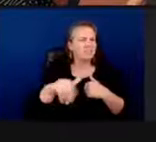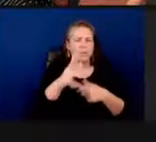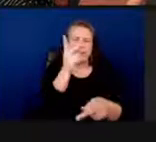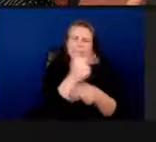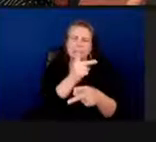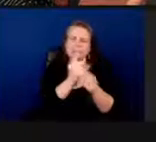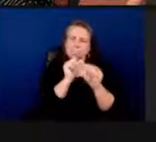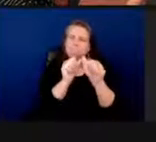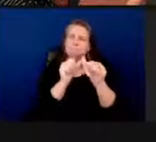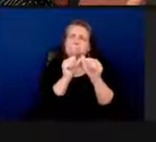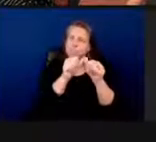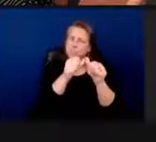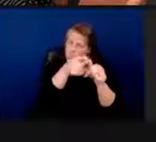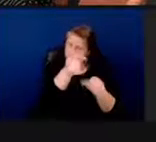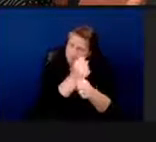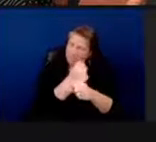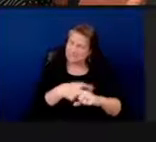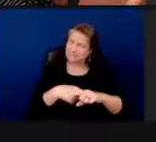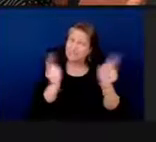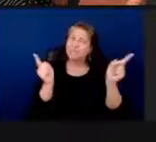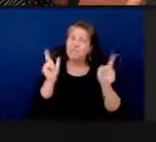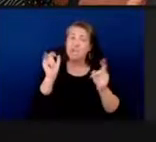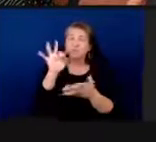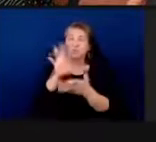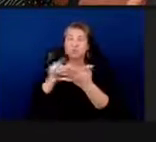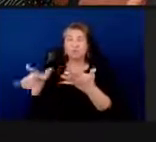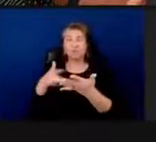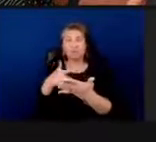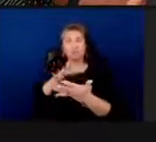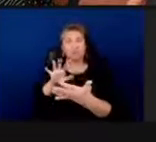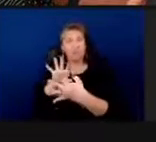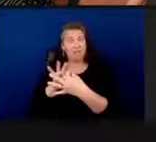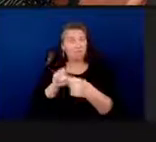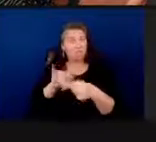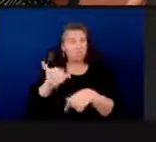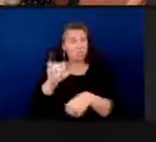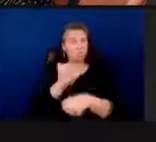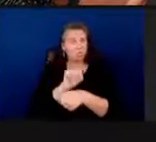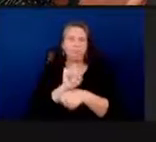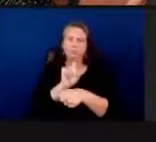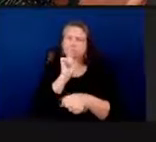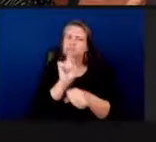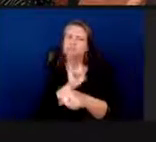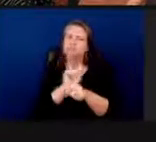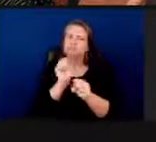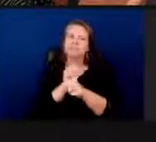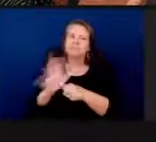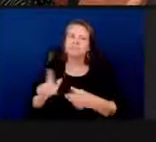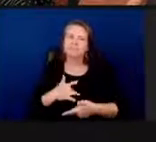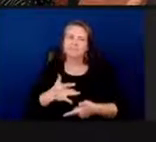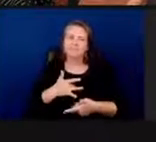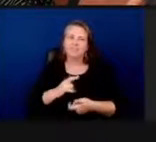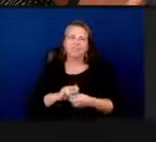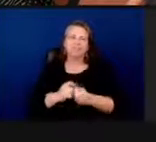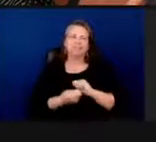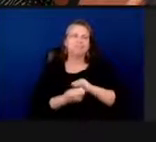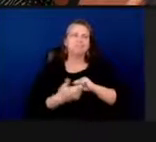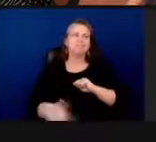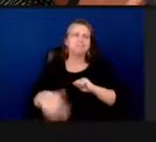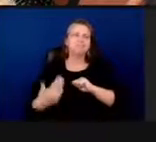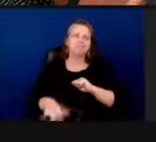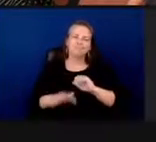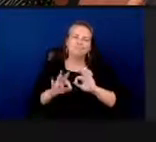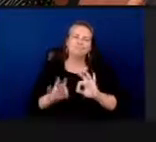بأن هذا برنامج يحدث التغيير. وأشكركم جزيل الشكر طبعا على هذه المبادرة.